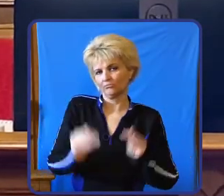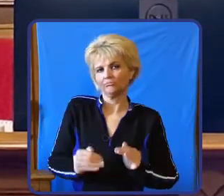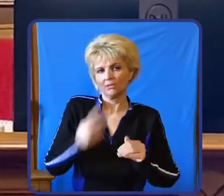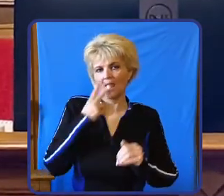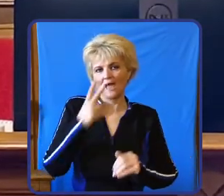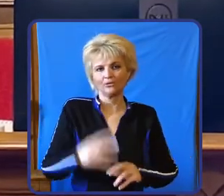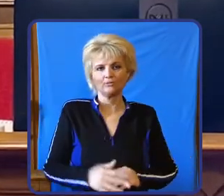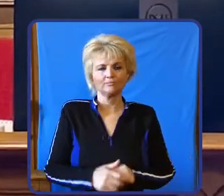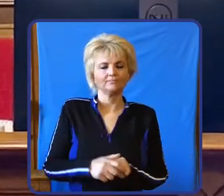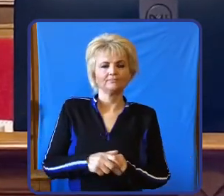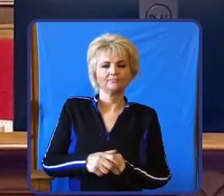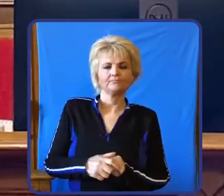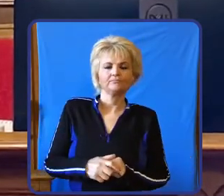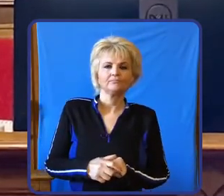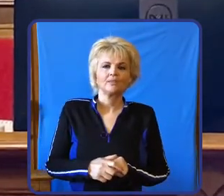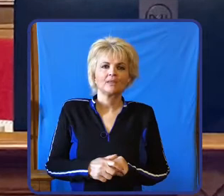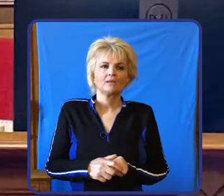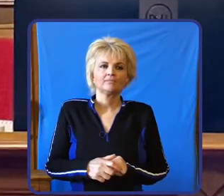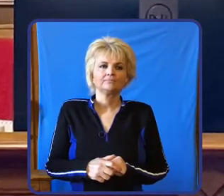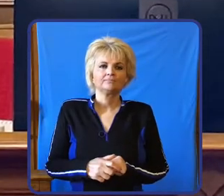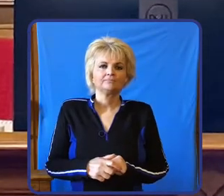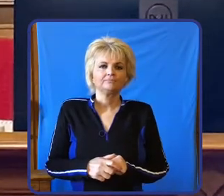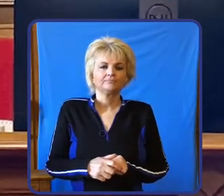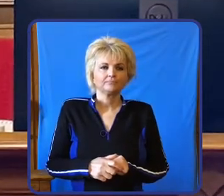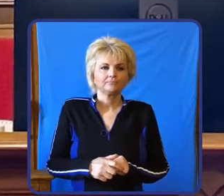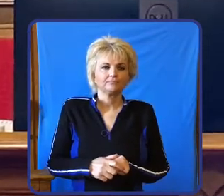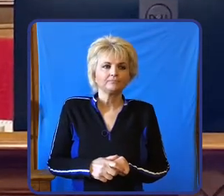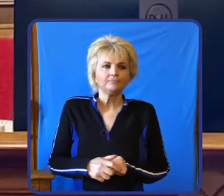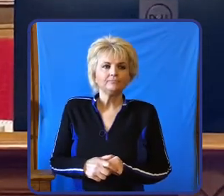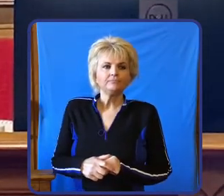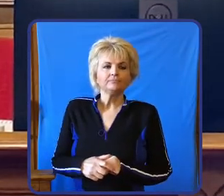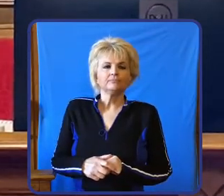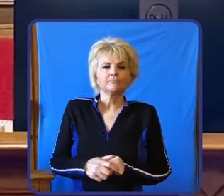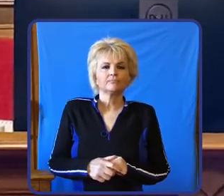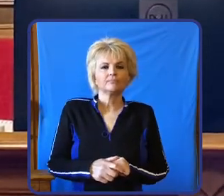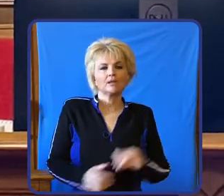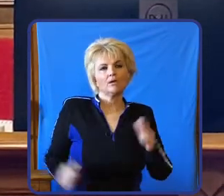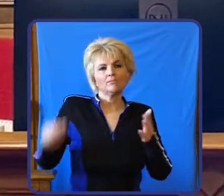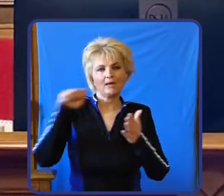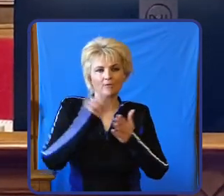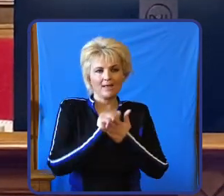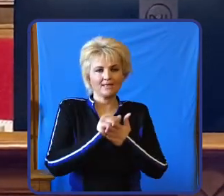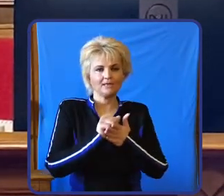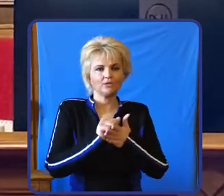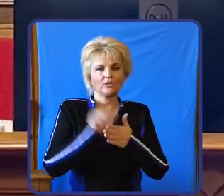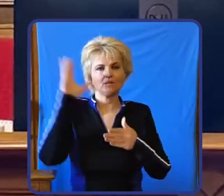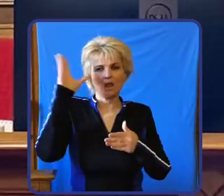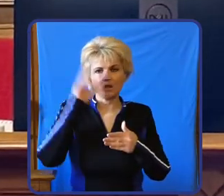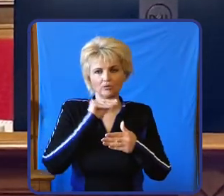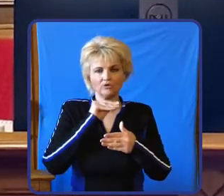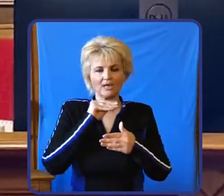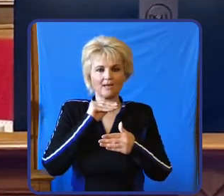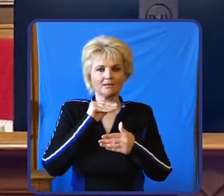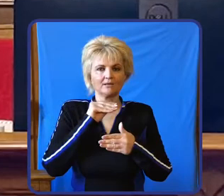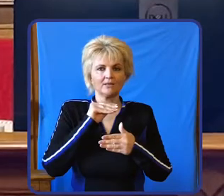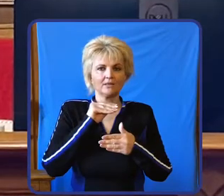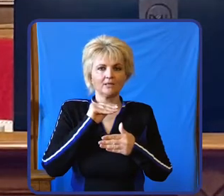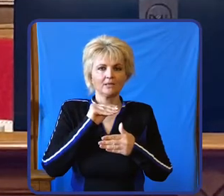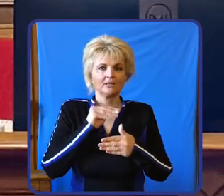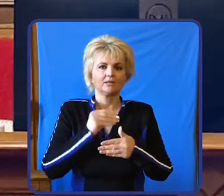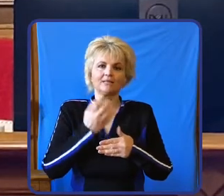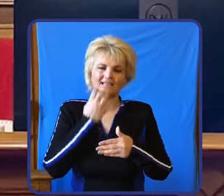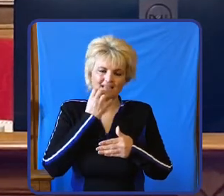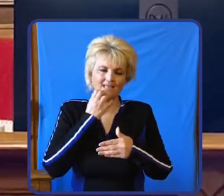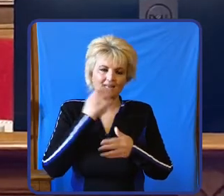is. Ez van. Tehát magyarul, ami ebben szerepel beruházás, az lakossági igényre történt, és meg